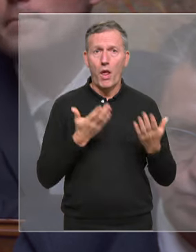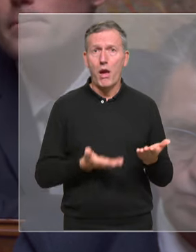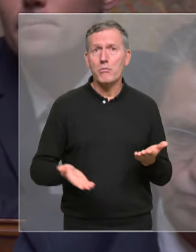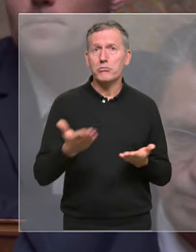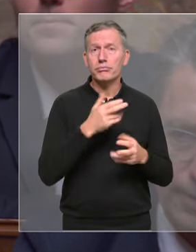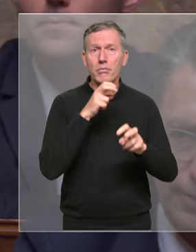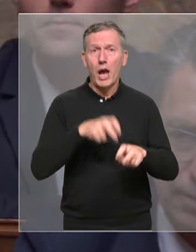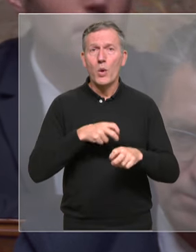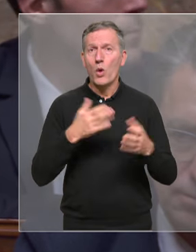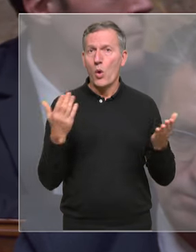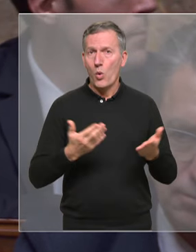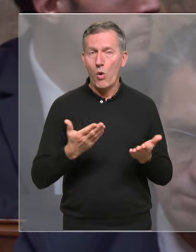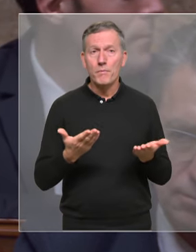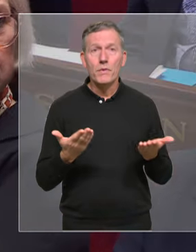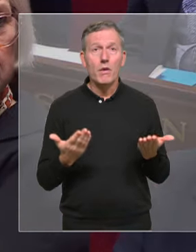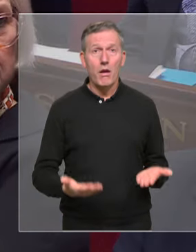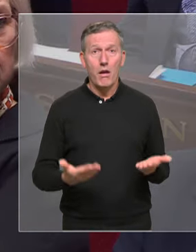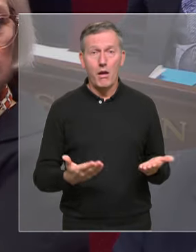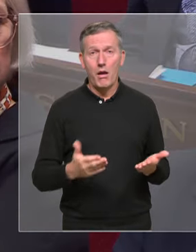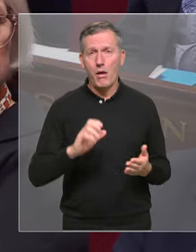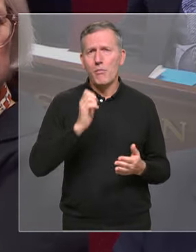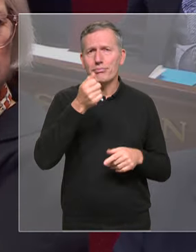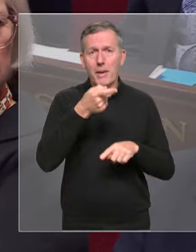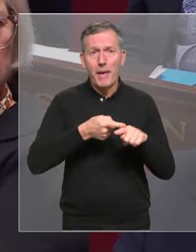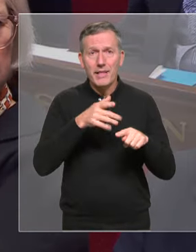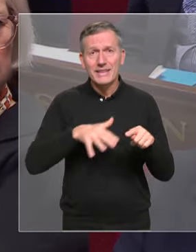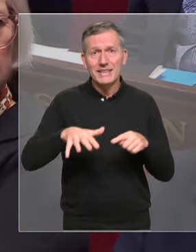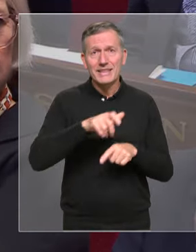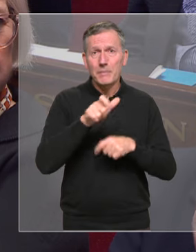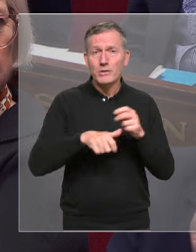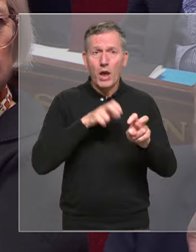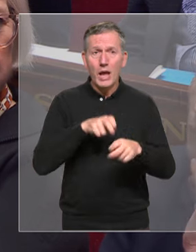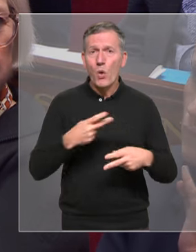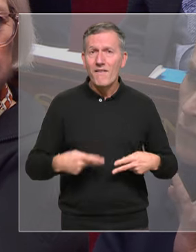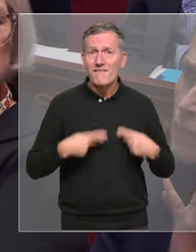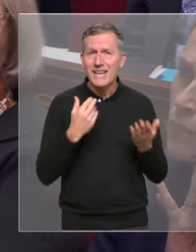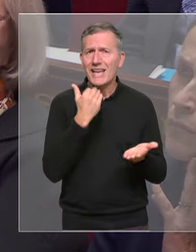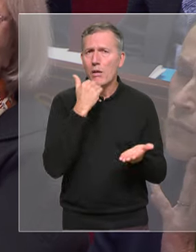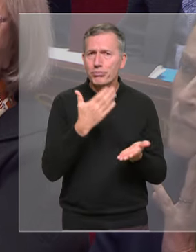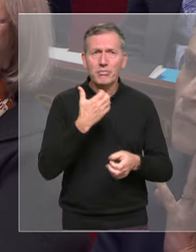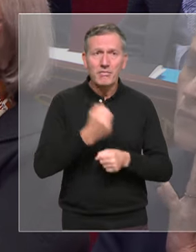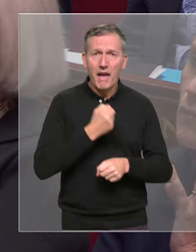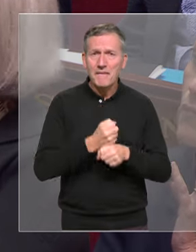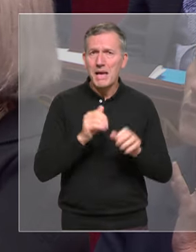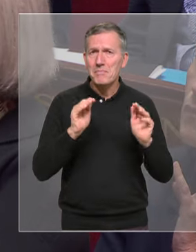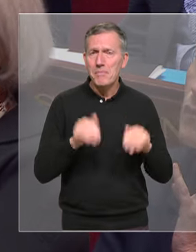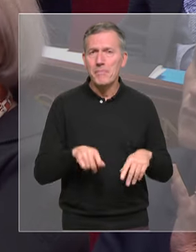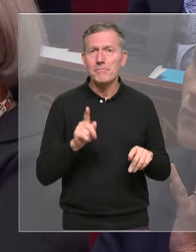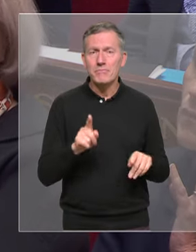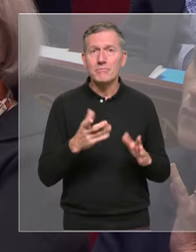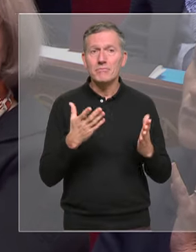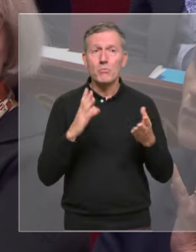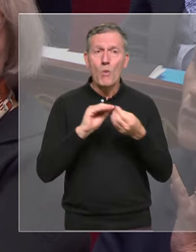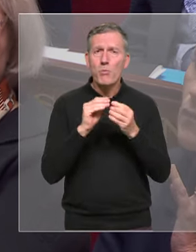agriculteurs, c'est qu'aujourd'hui, une part conséquente d'entre eux n'arrive pas à vivre du fruit de leur travail. Au-delà de ce